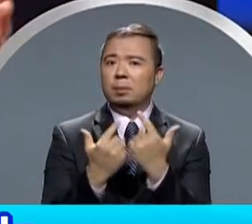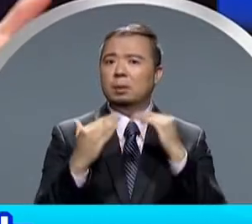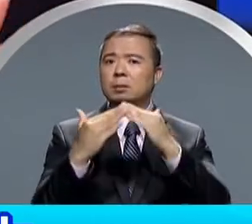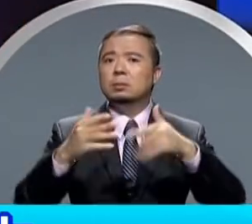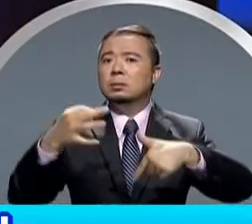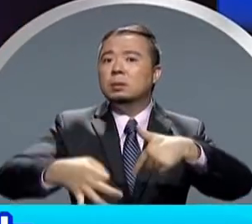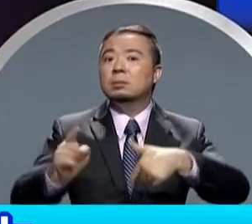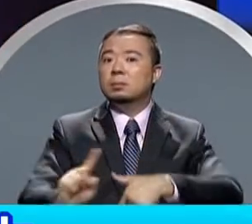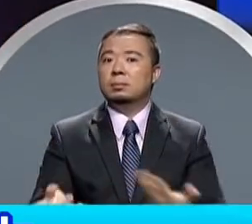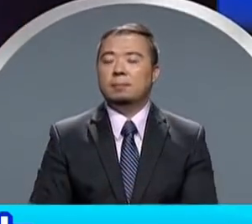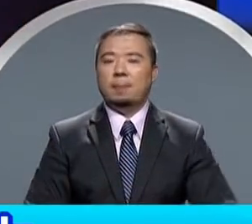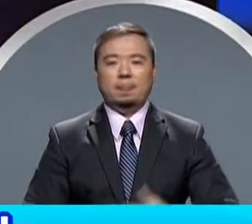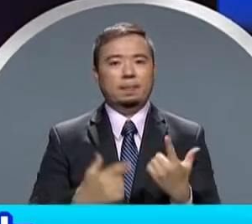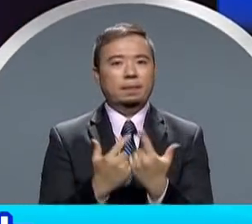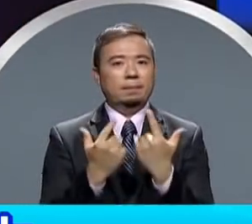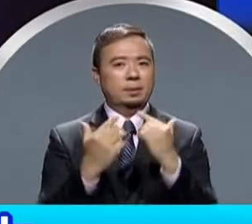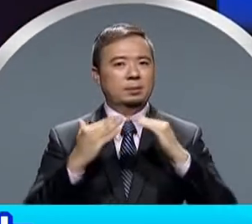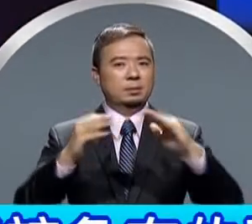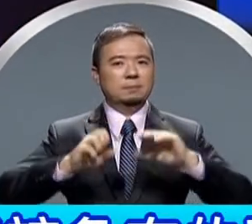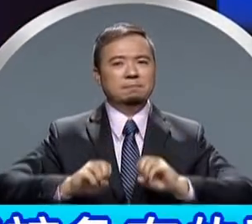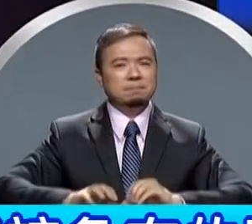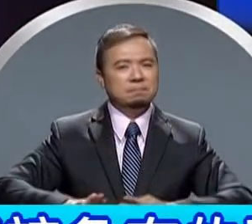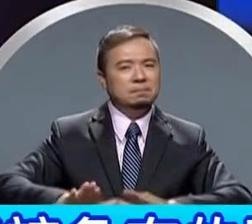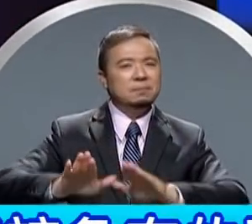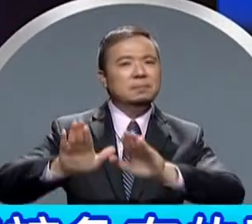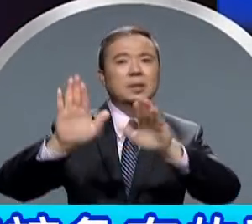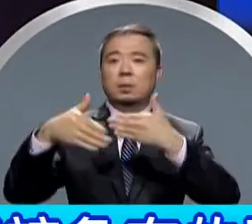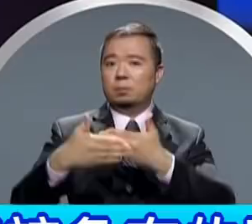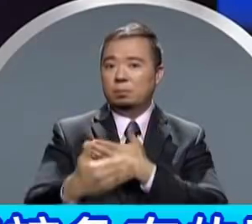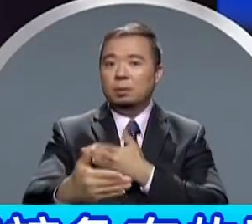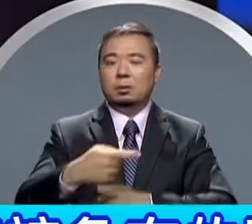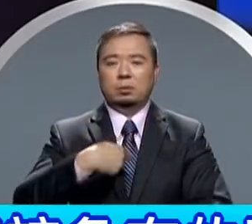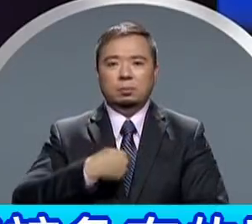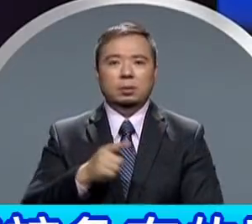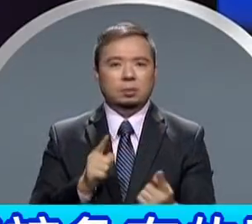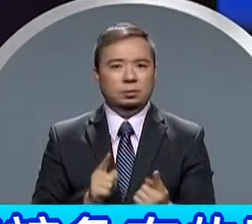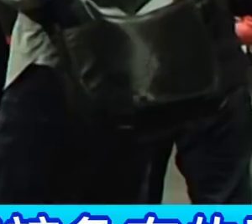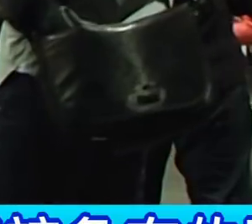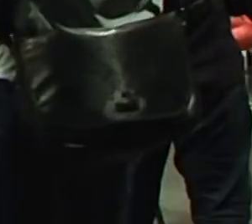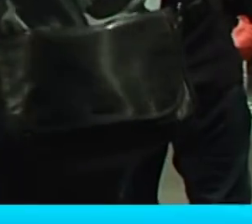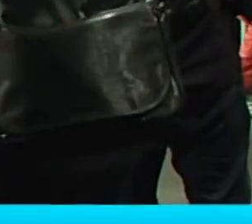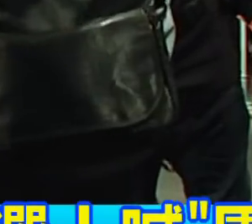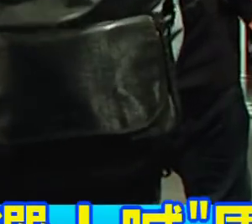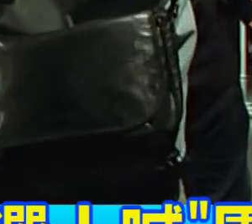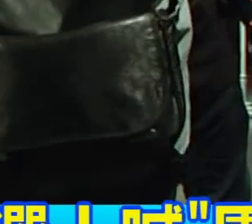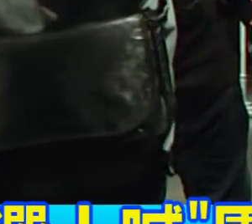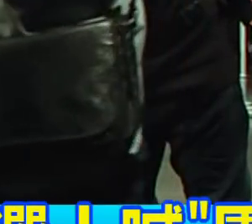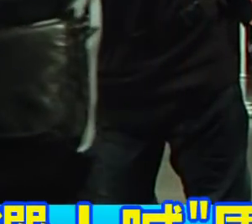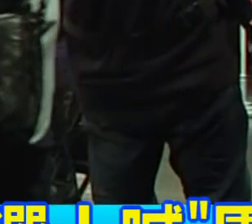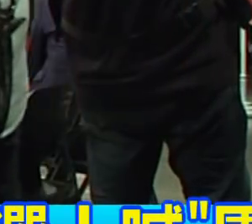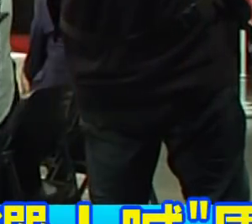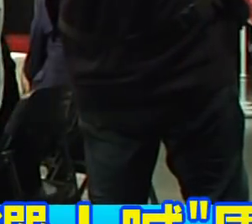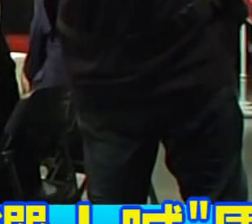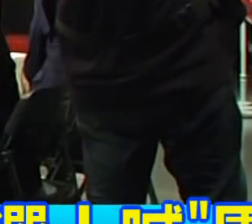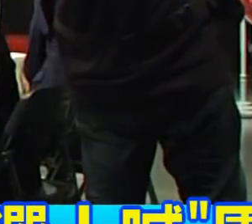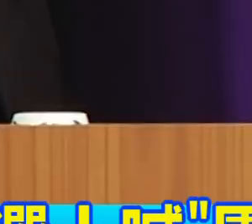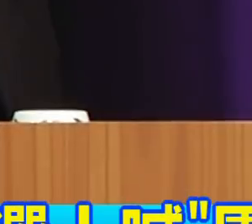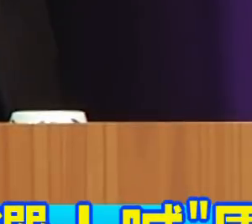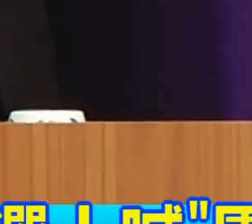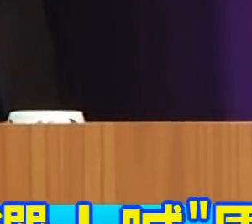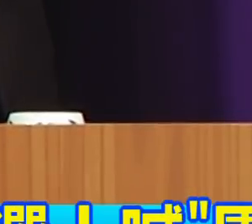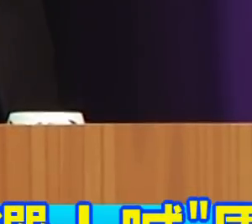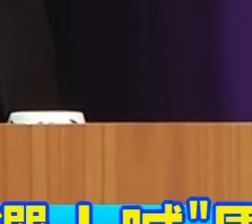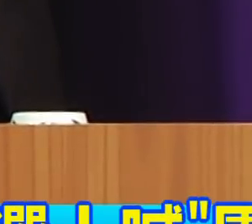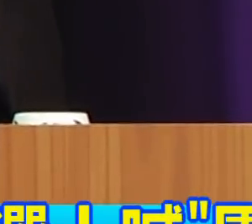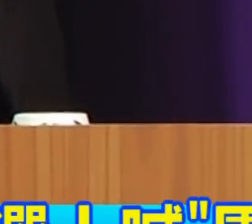北市在发展的过程当中，我们不可以忘记我们对台湾应该负有的责任。 用台北市中心价值提出政见理